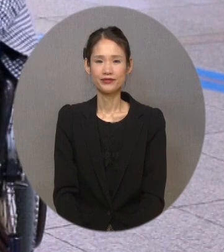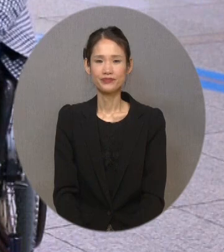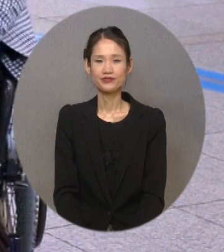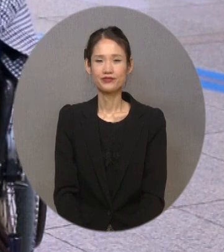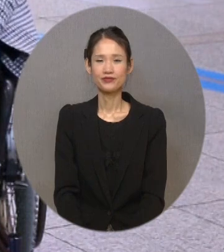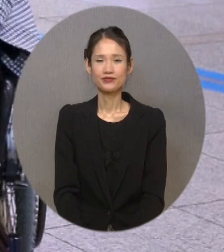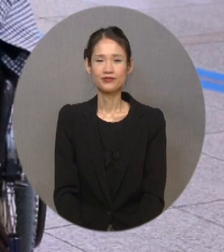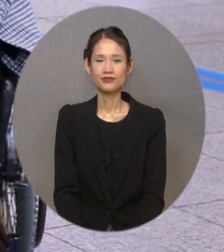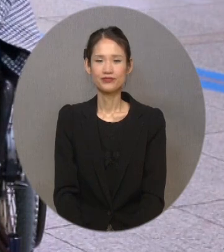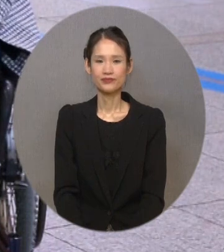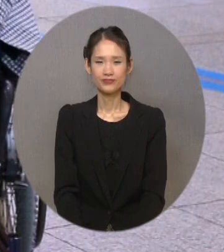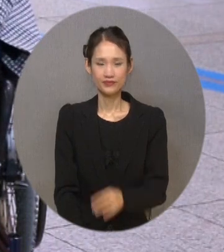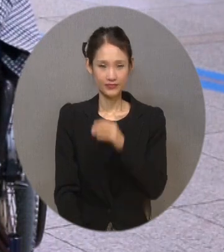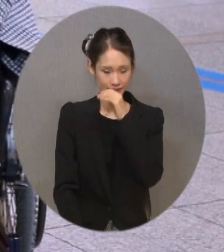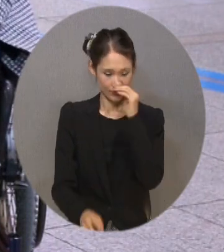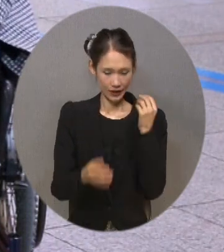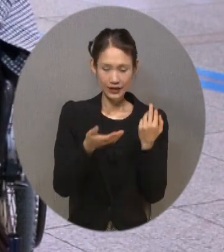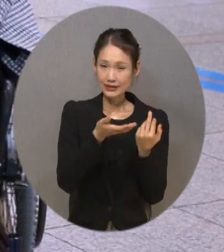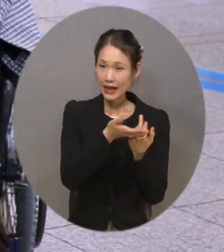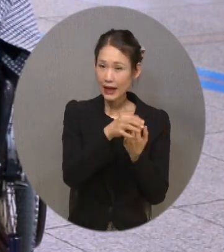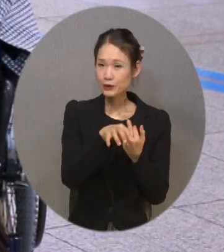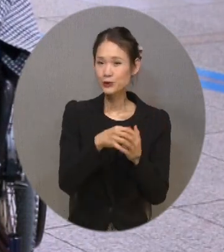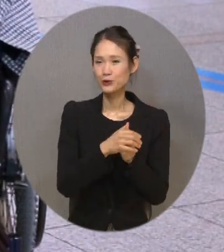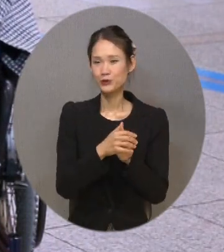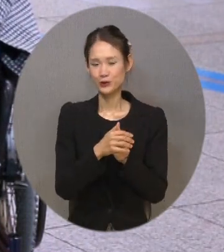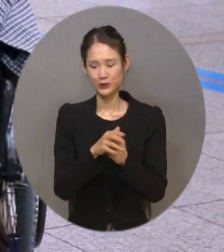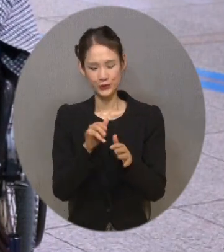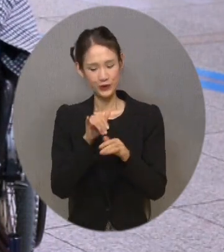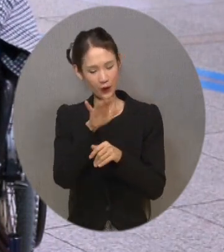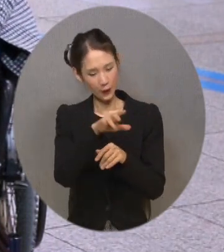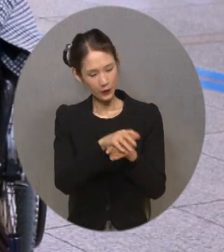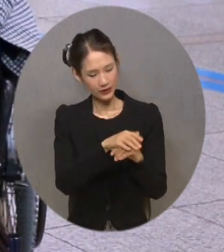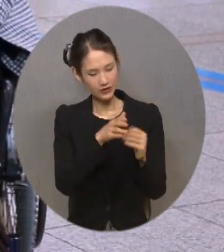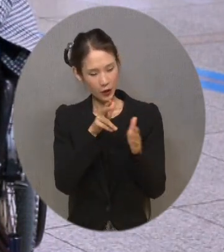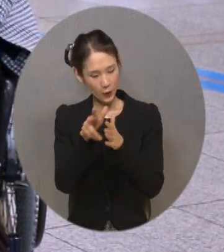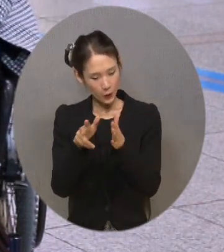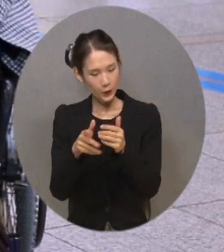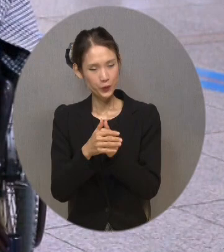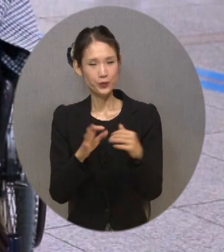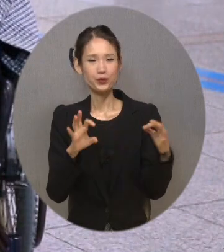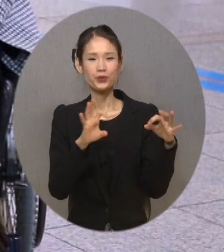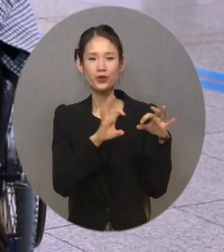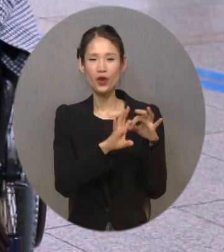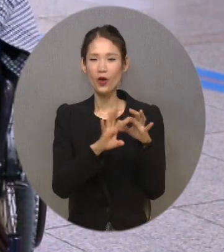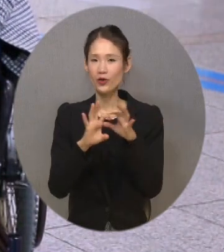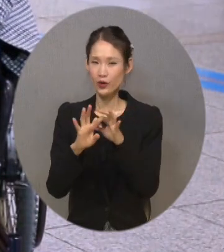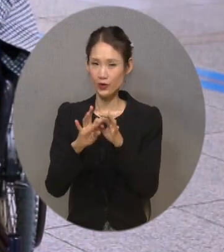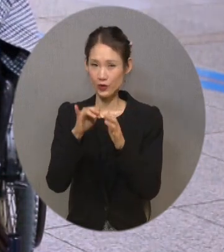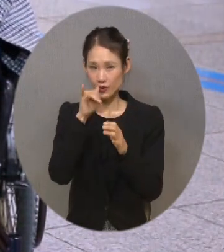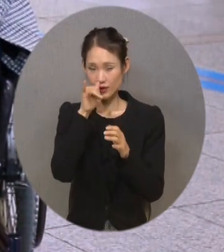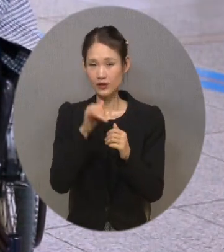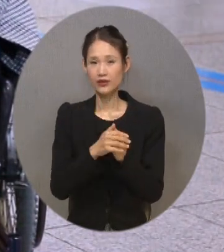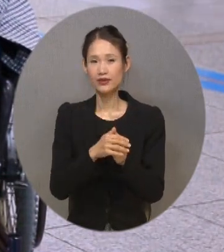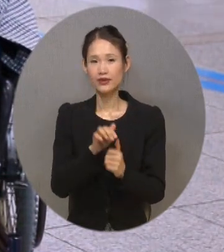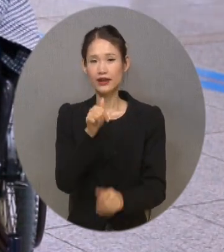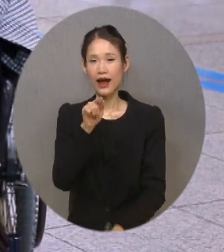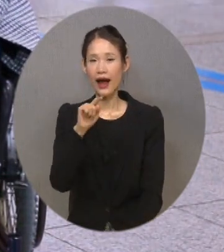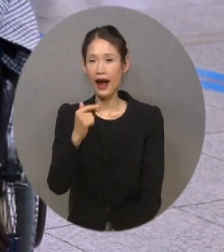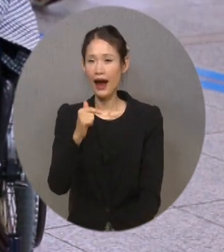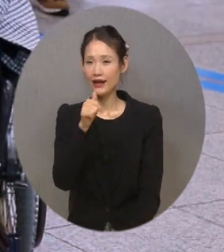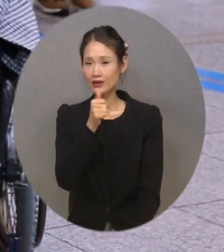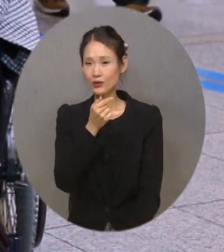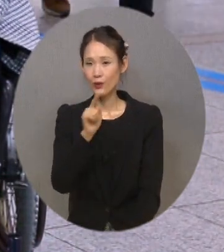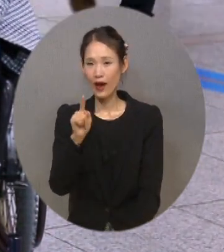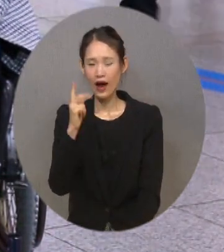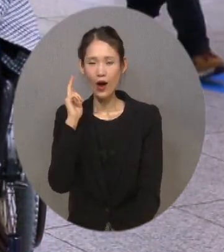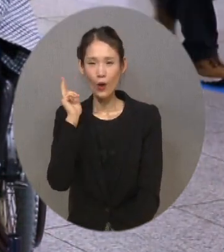그, 제주항공하고 연결되어 있고, 철도공사하고 연결되어 있고, 그 다음에, 하나 호텔엔 리조트하고 연결되어 있는 거야.